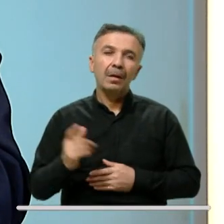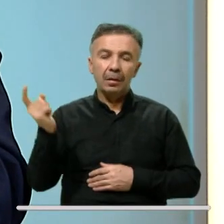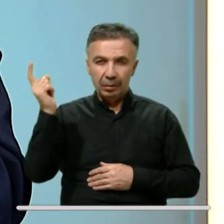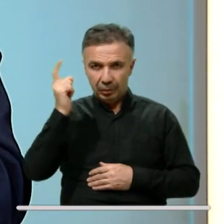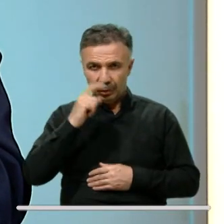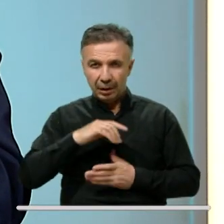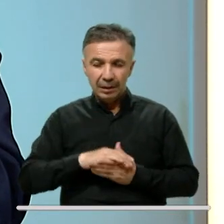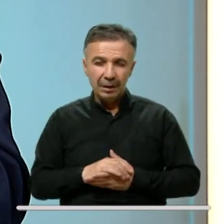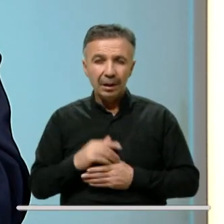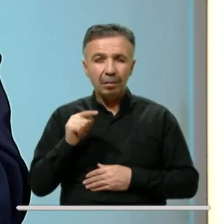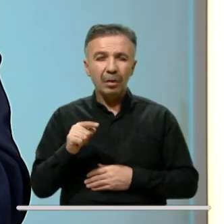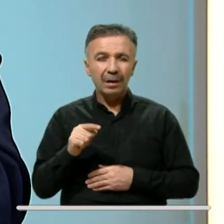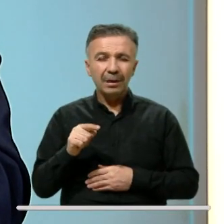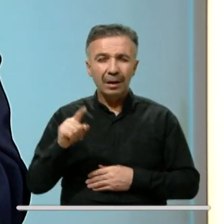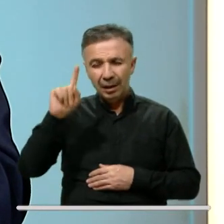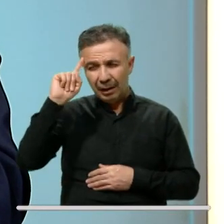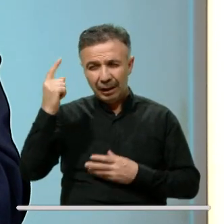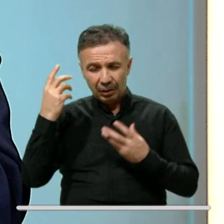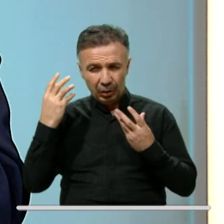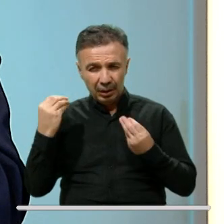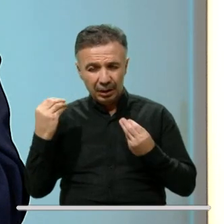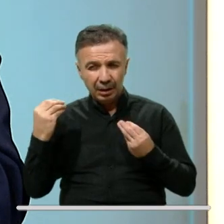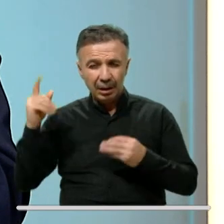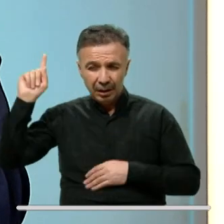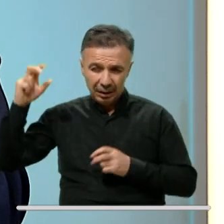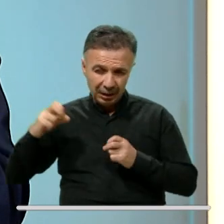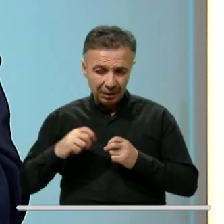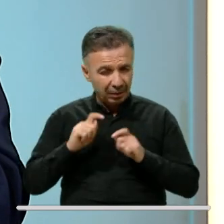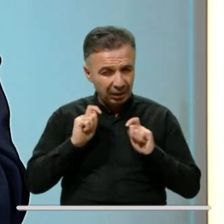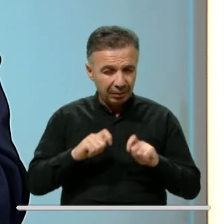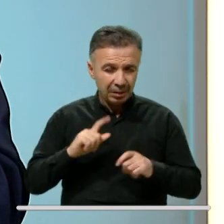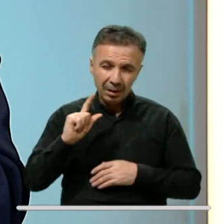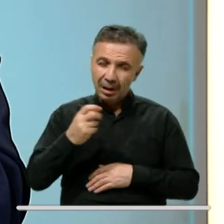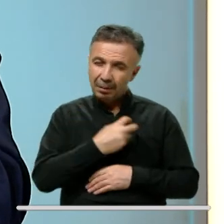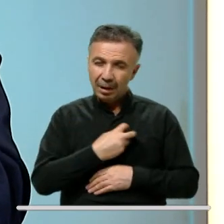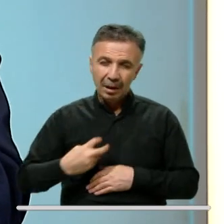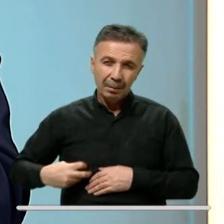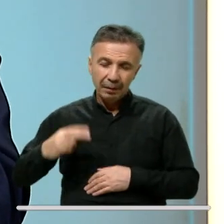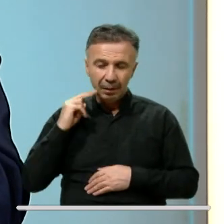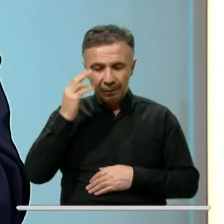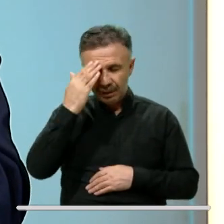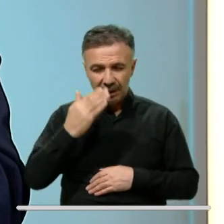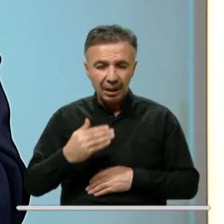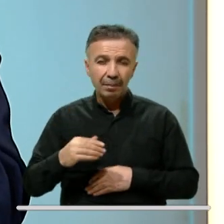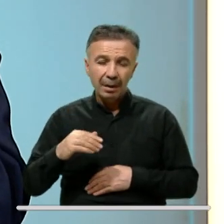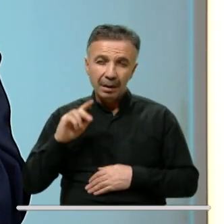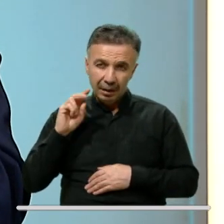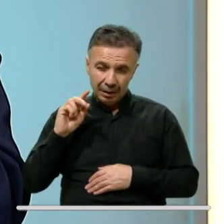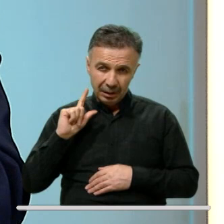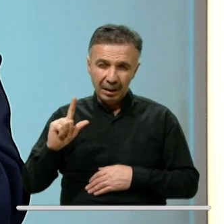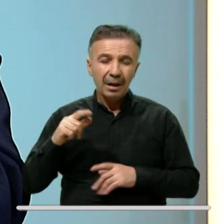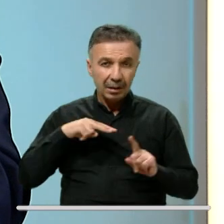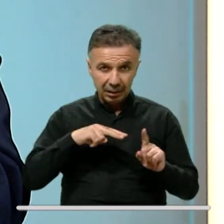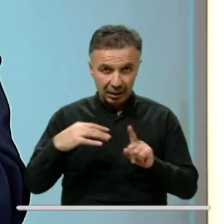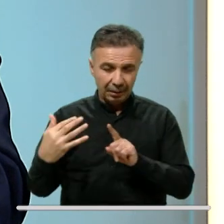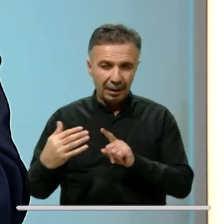Dolayısıyla burada münferiden herkes tesbihini yapmaktadır. Gerek Peygamber Efendimiz gerek sahabe-i kiram